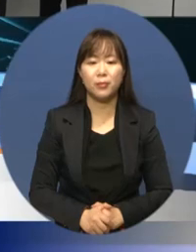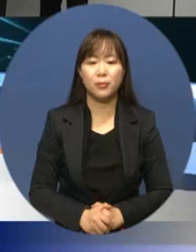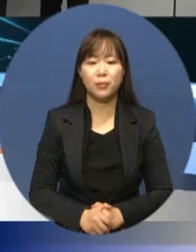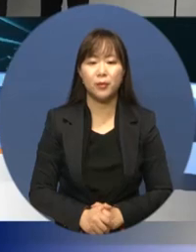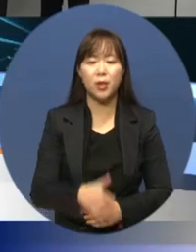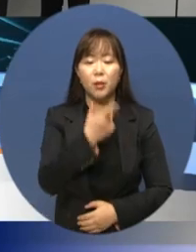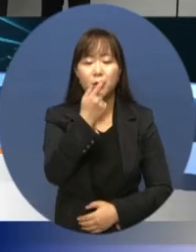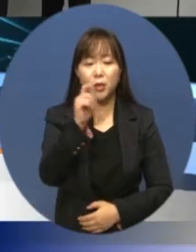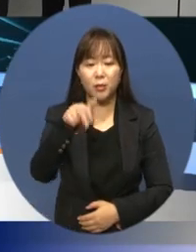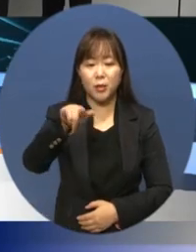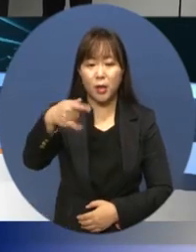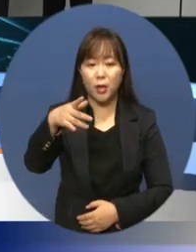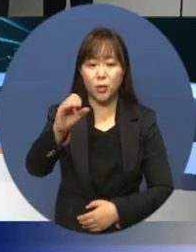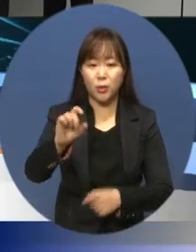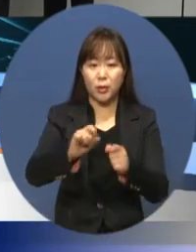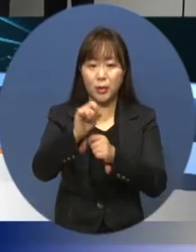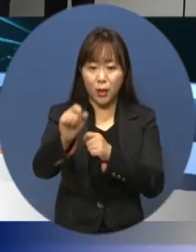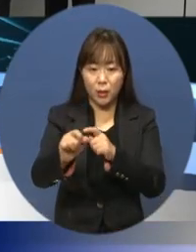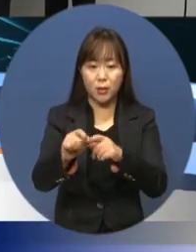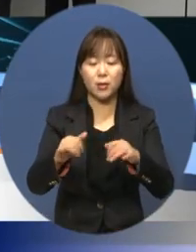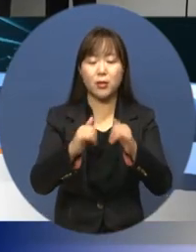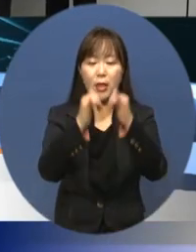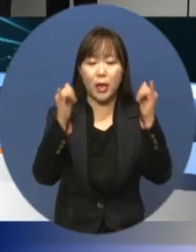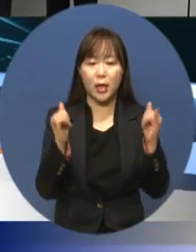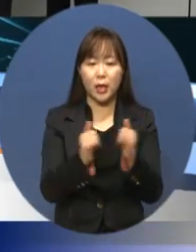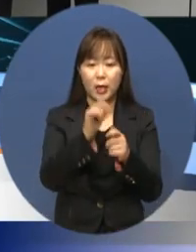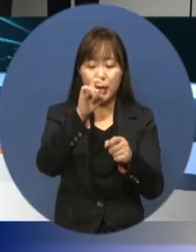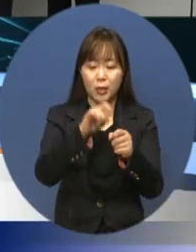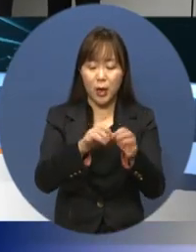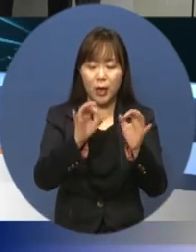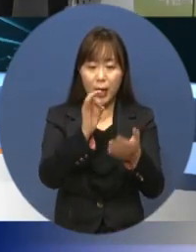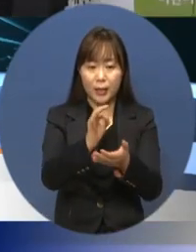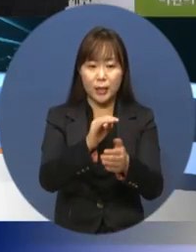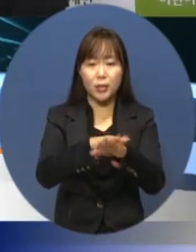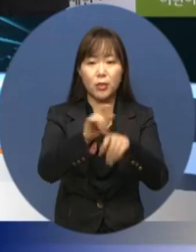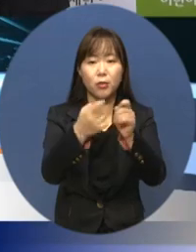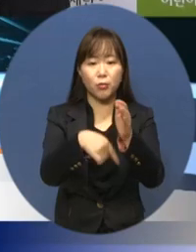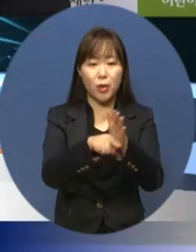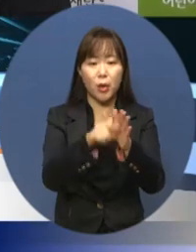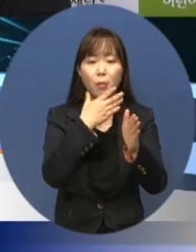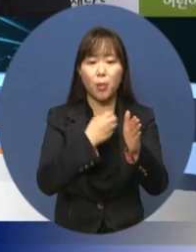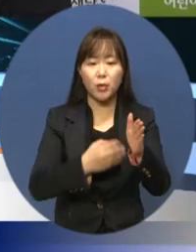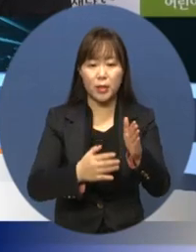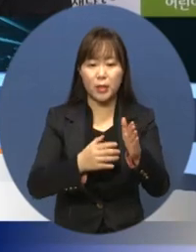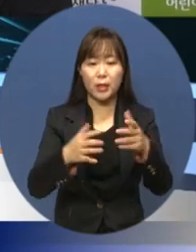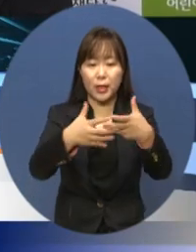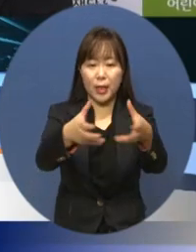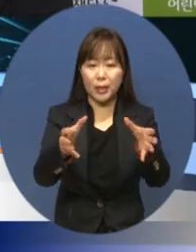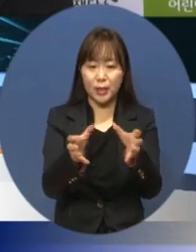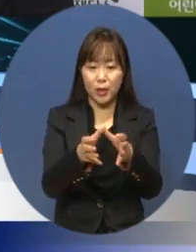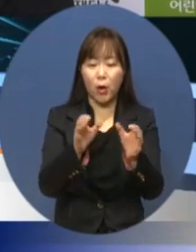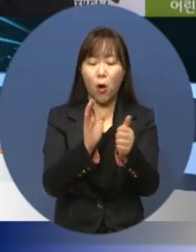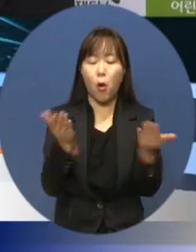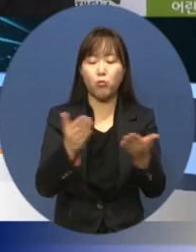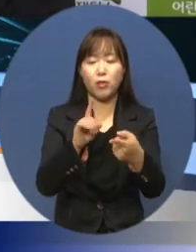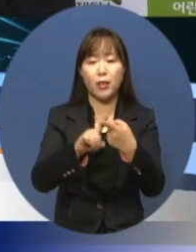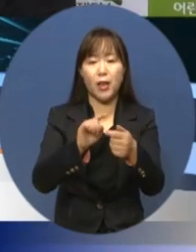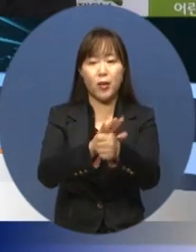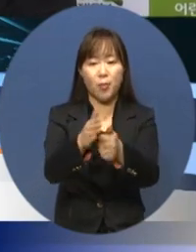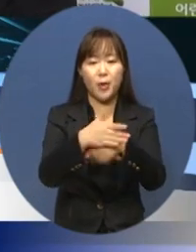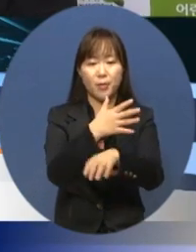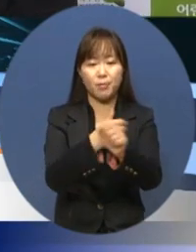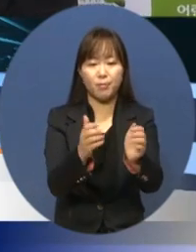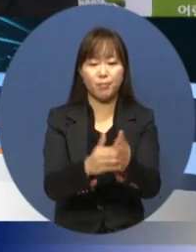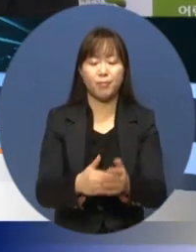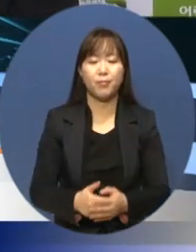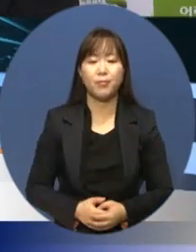복지TV 세종지사가 사회적 가치의 실현을 위해 여러 복지 관련 단체와 업무 협약을 체결했습니다. 자세한 내용